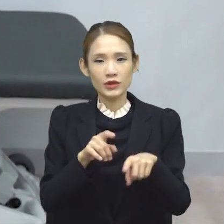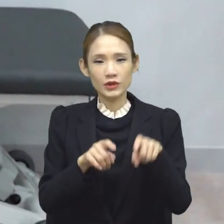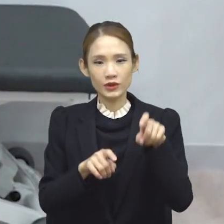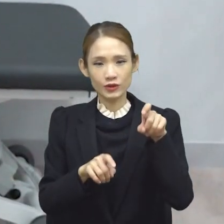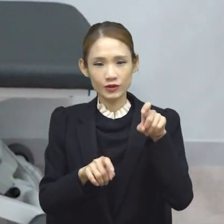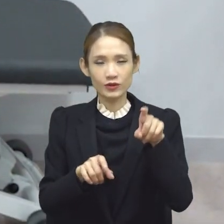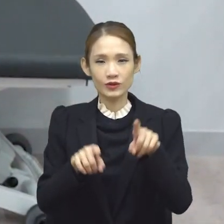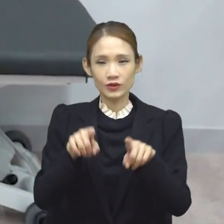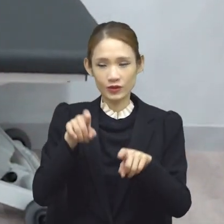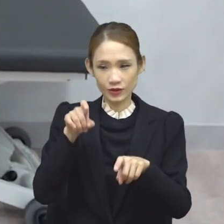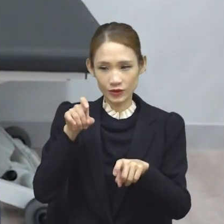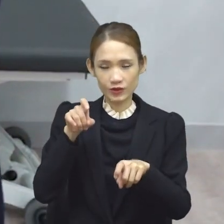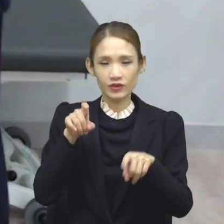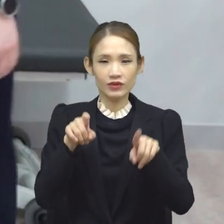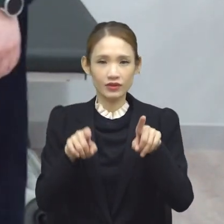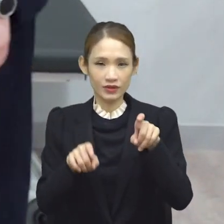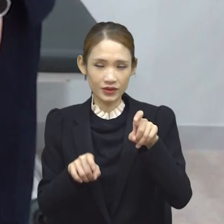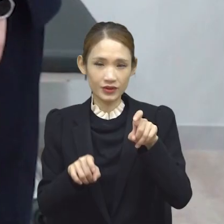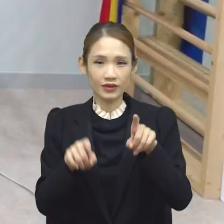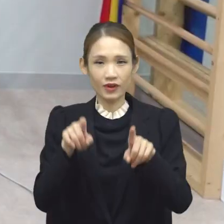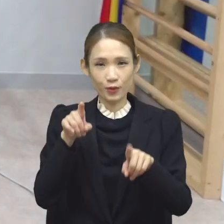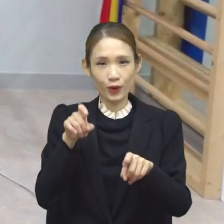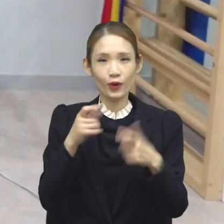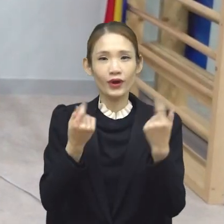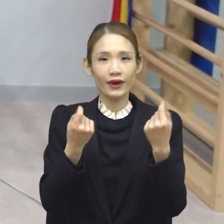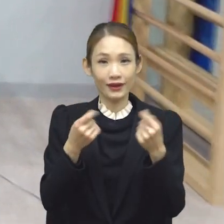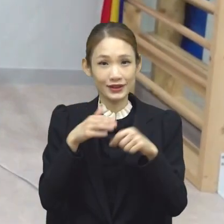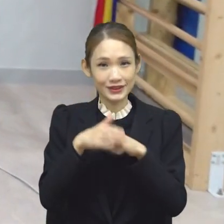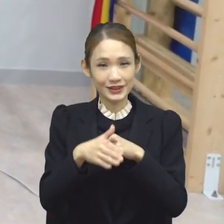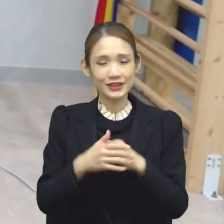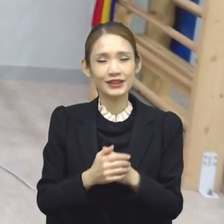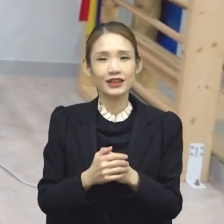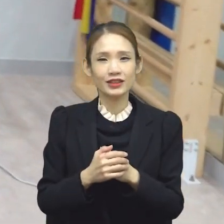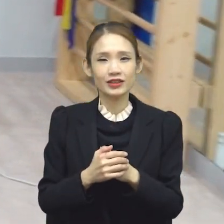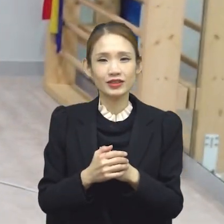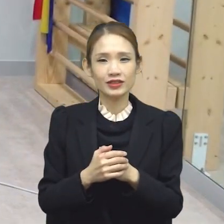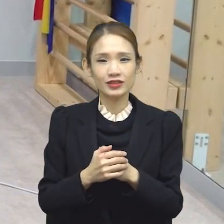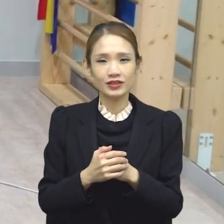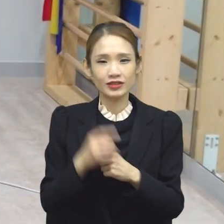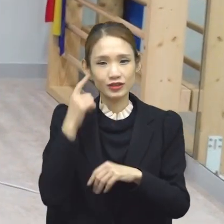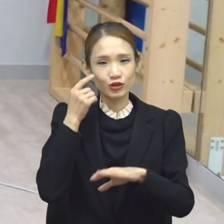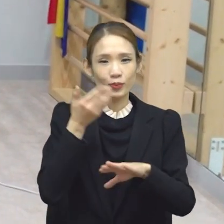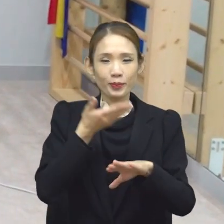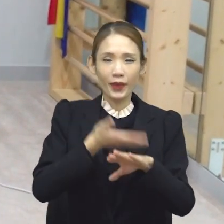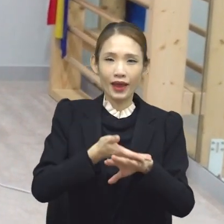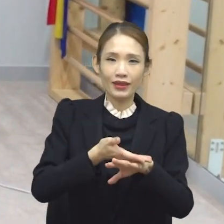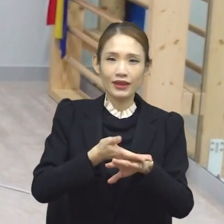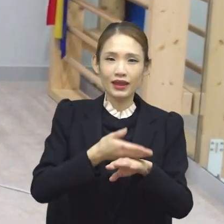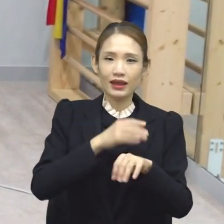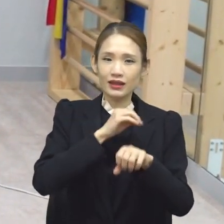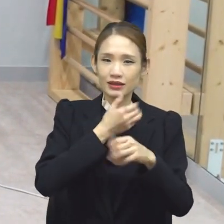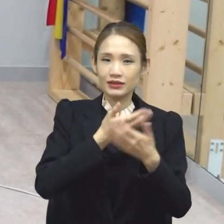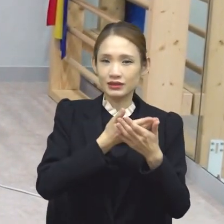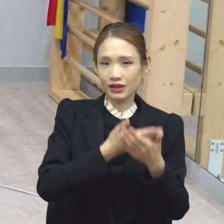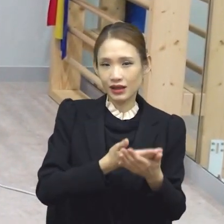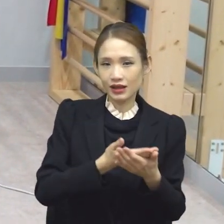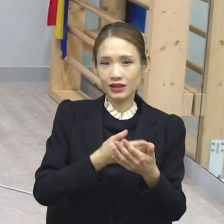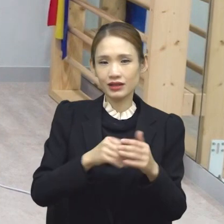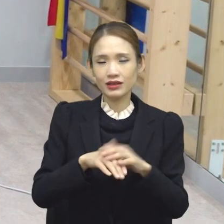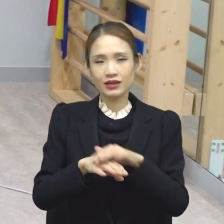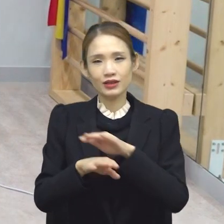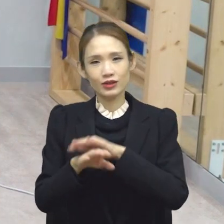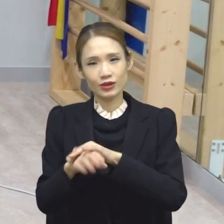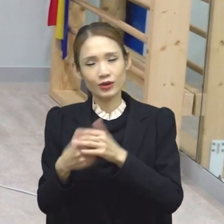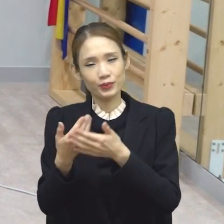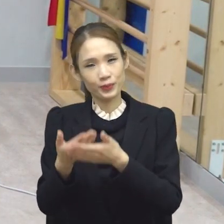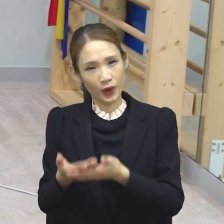피고 굿. 그렇죠. 그런 식으로. 그래서 무릎을 굽혔다 폈다 하면서 반대쪽에다가 체중을 싣고 굿. 또